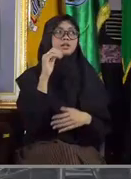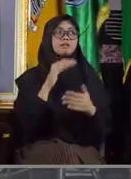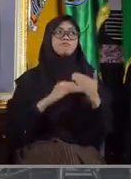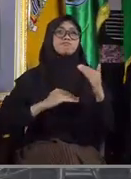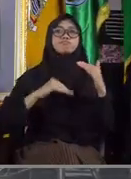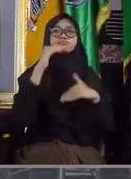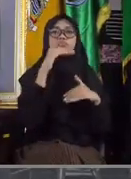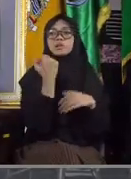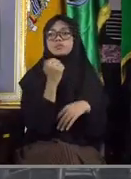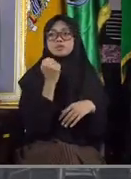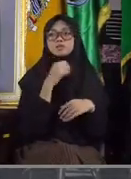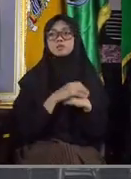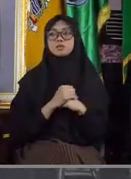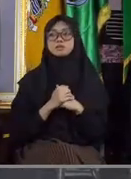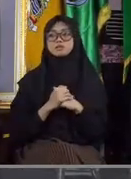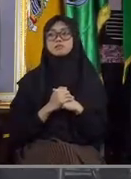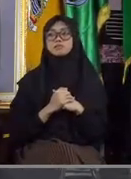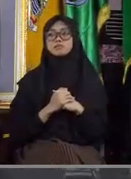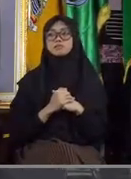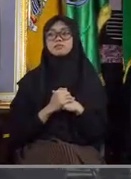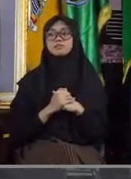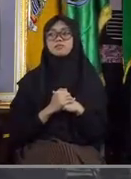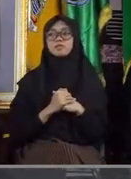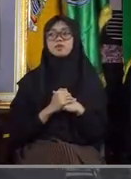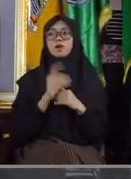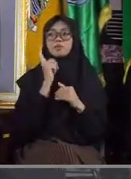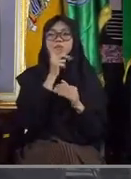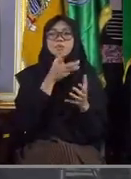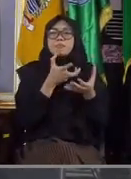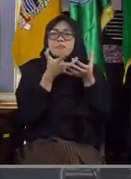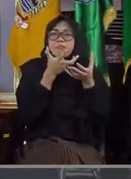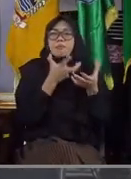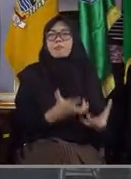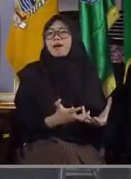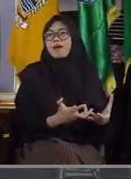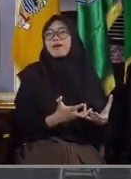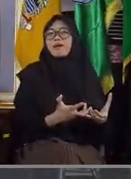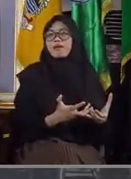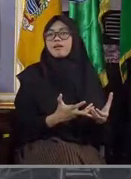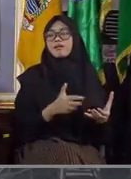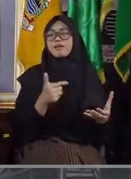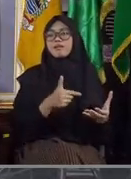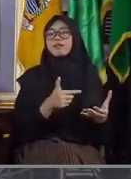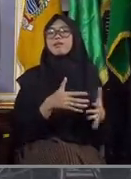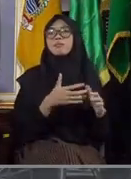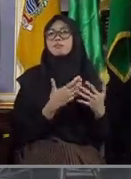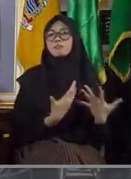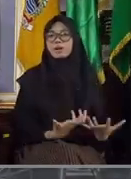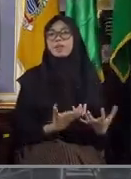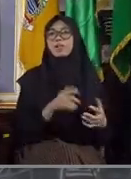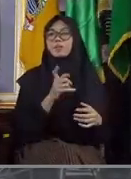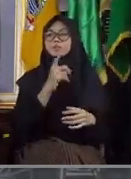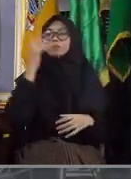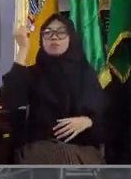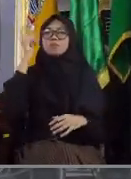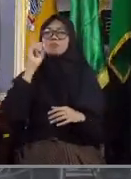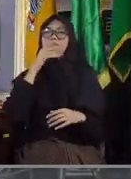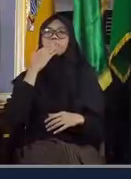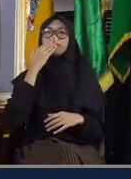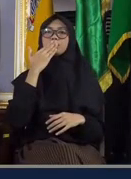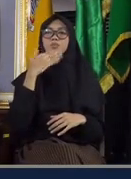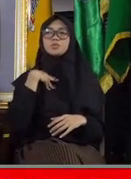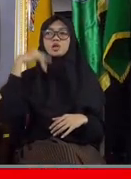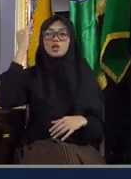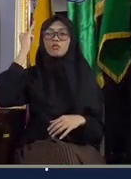itu akan datar-datar saja karena bebannya pasti lebih tinggi Pasti Lebih Tinggi inilah inovasi yang hari dimusrembang akan kita bicarakan